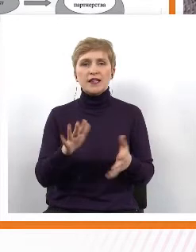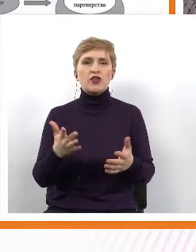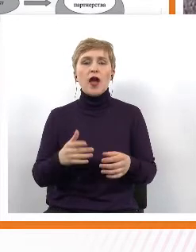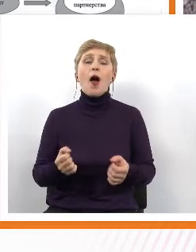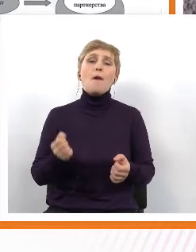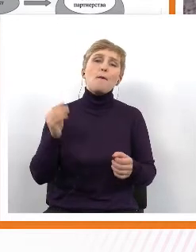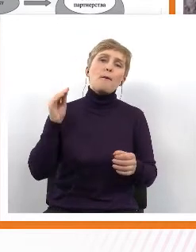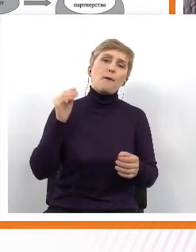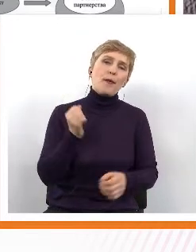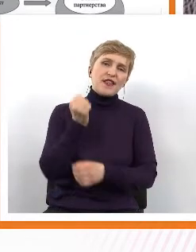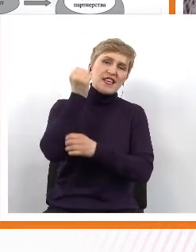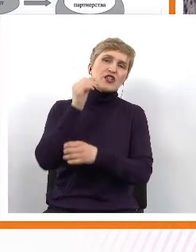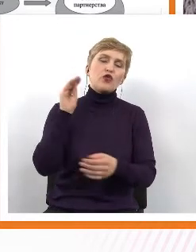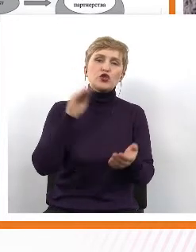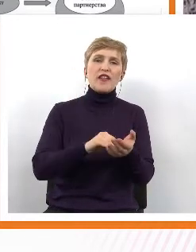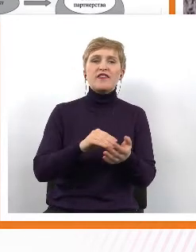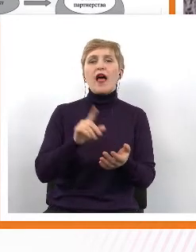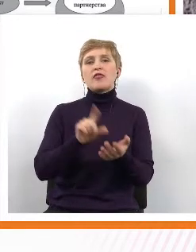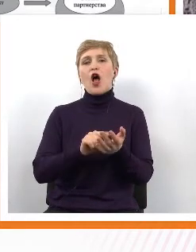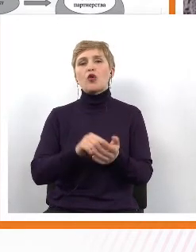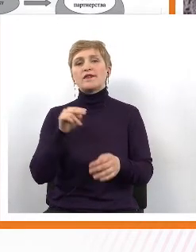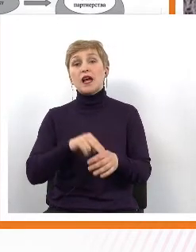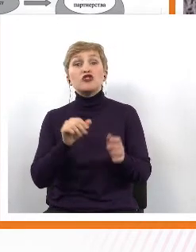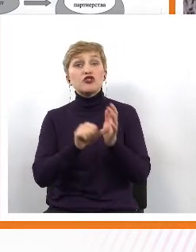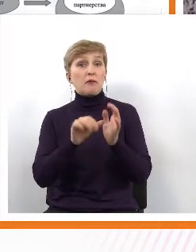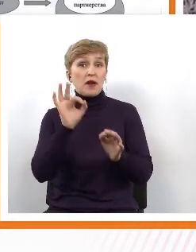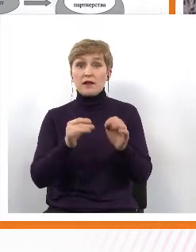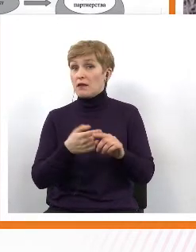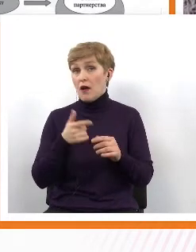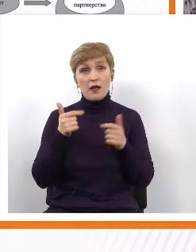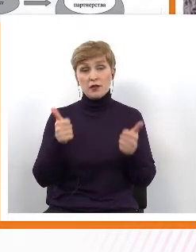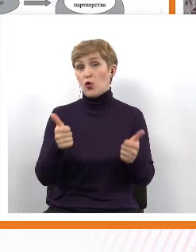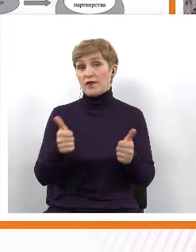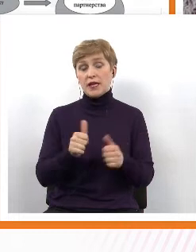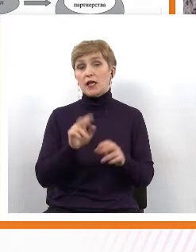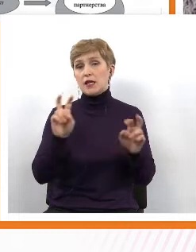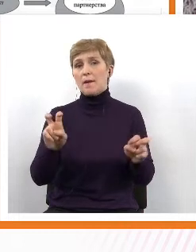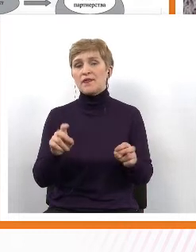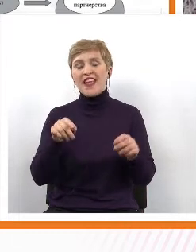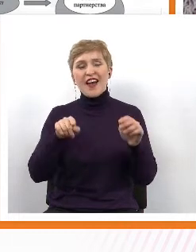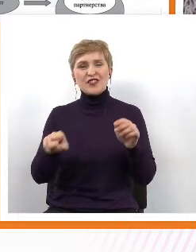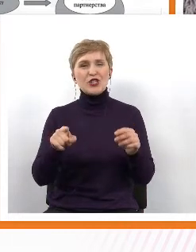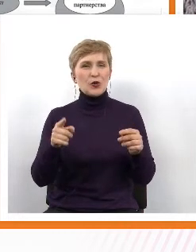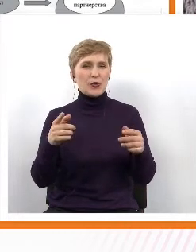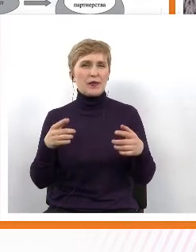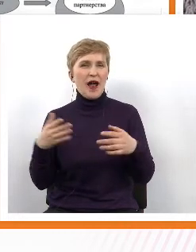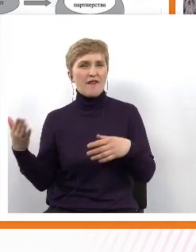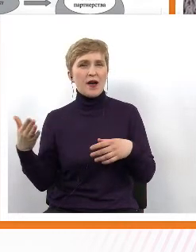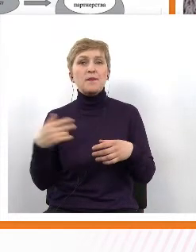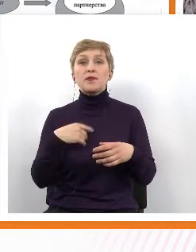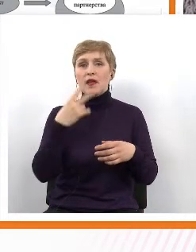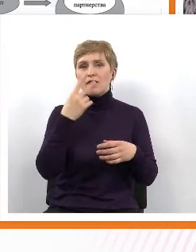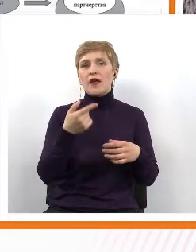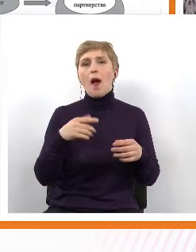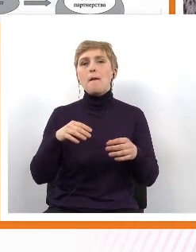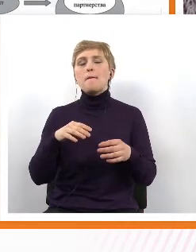значит, налоговые ставки и так далее. То есть 60% это как раз очень здоровская тема. И вот там внизу справа, вам не видно, есть механизм ГЧП в